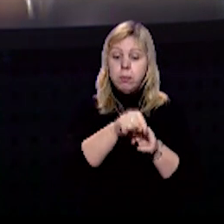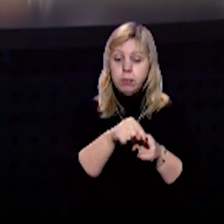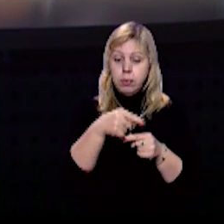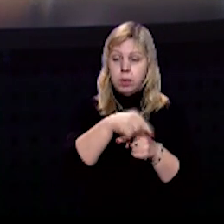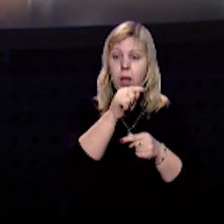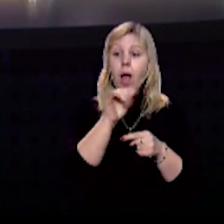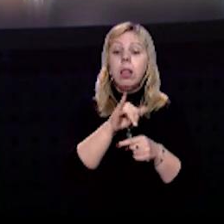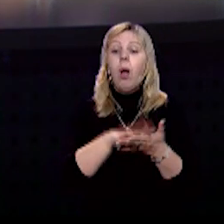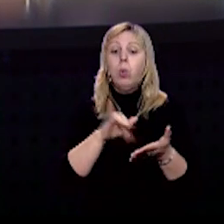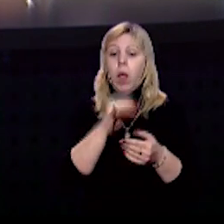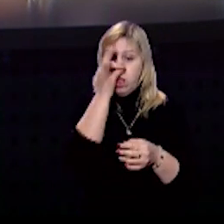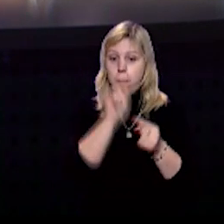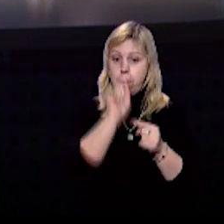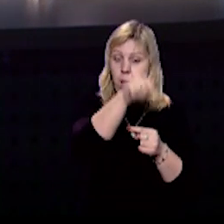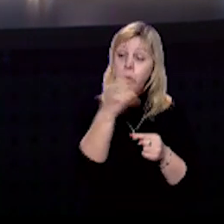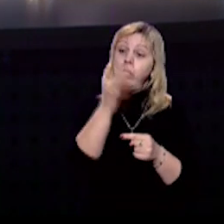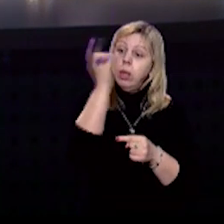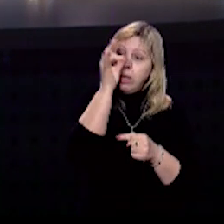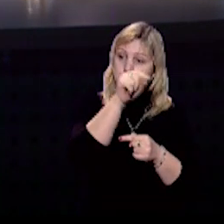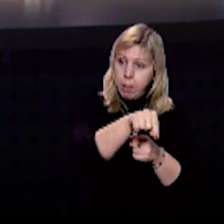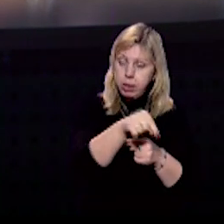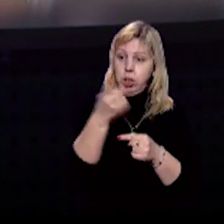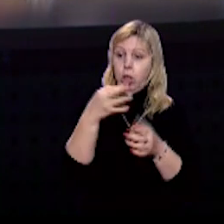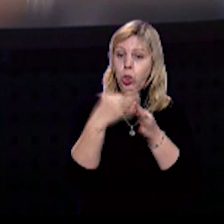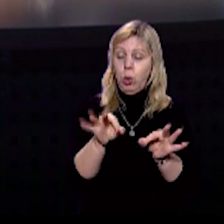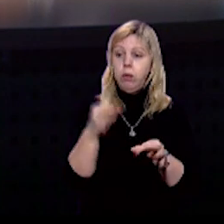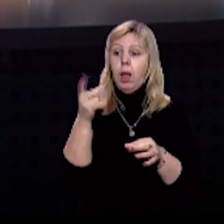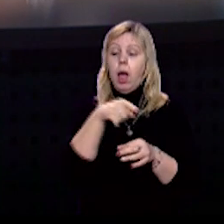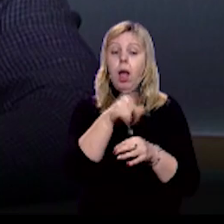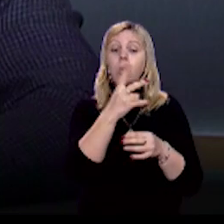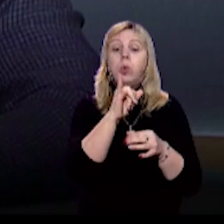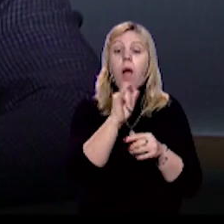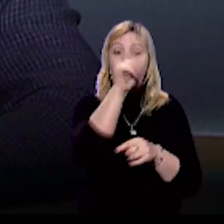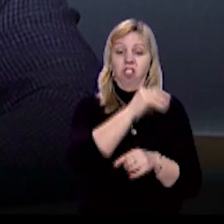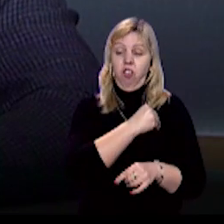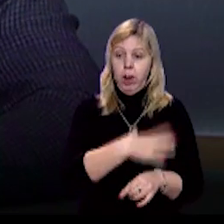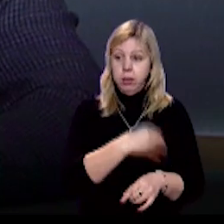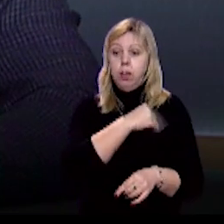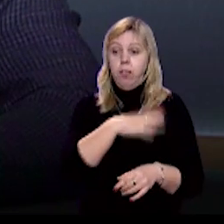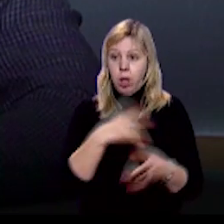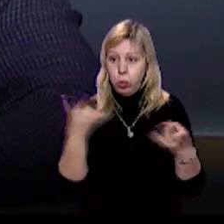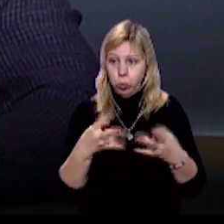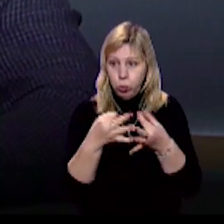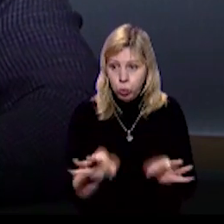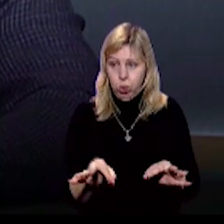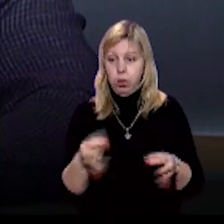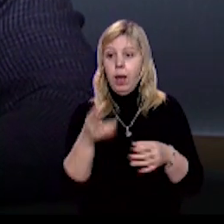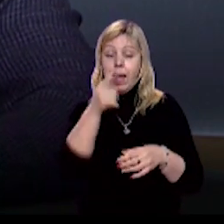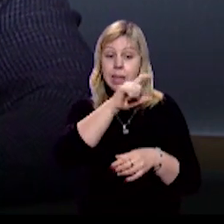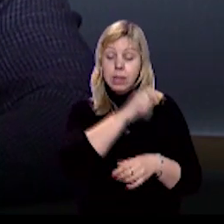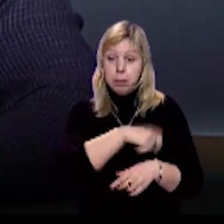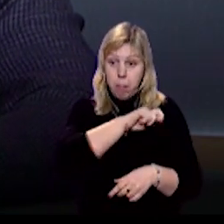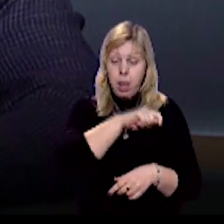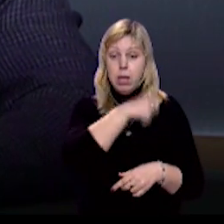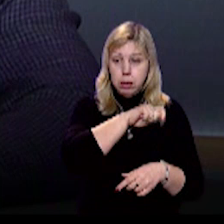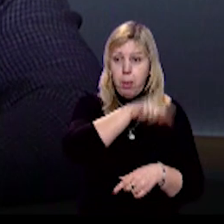Далі він їде куди? В Німеччину. Йому треба німецький транзитний дозвіл. Далі він їде куди? У Францію. Йому треба французький дозвіл. В Іспанію і